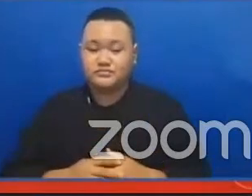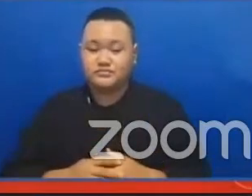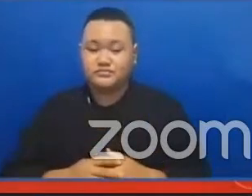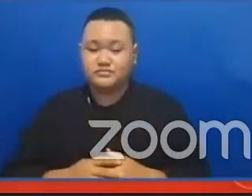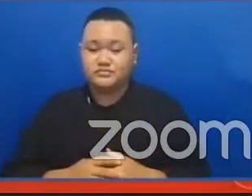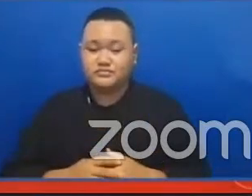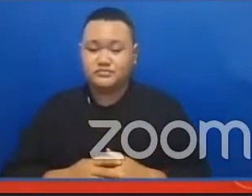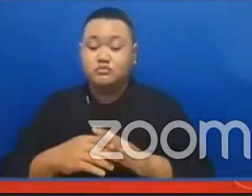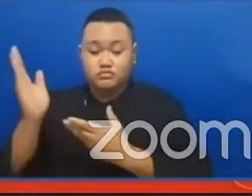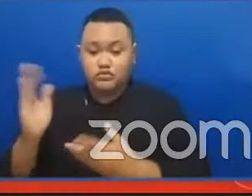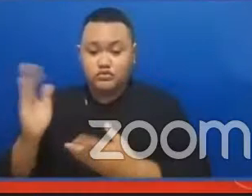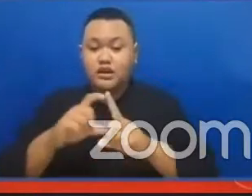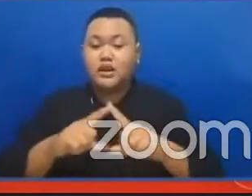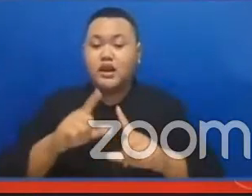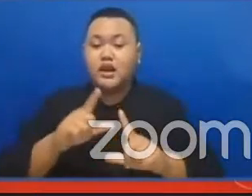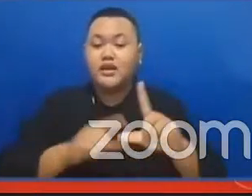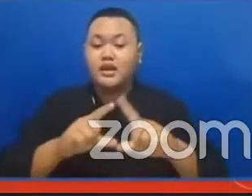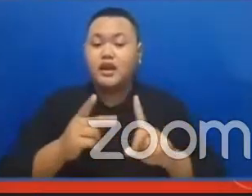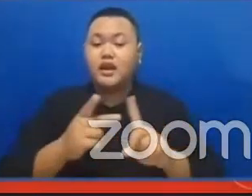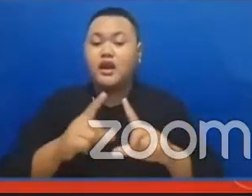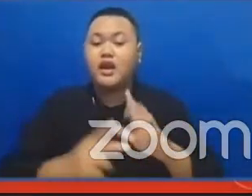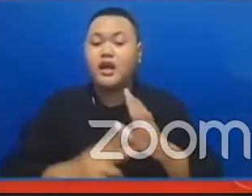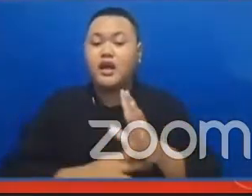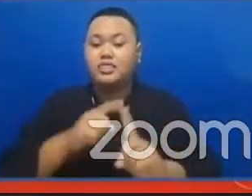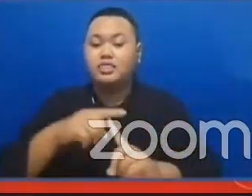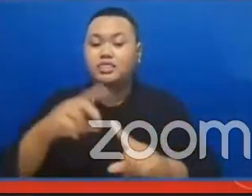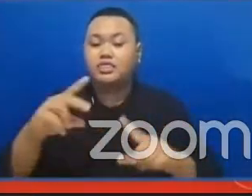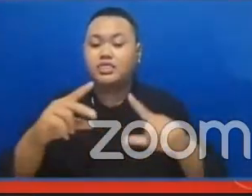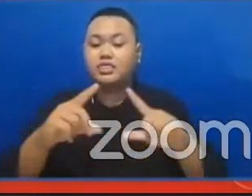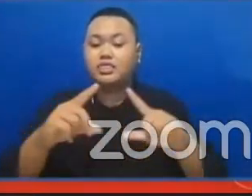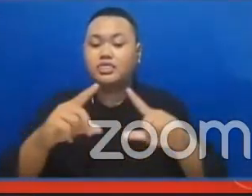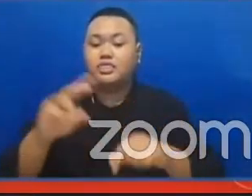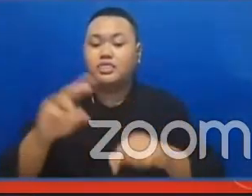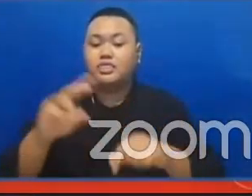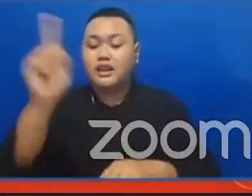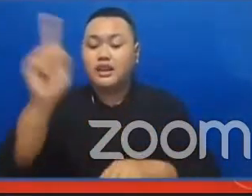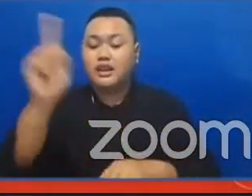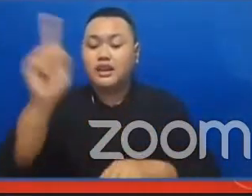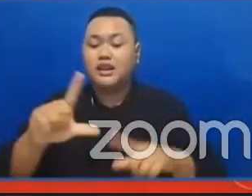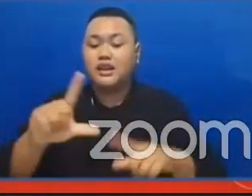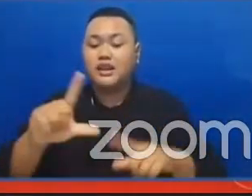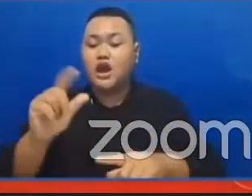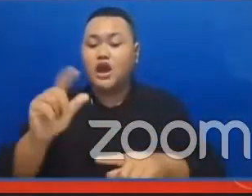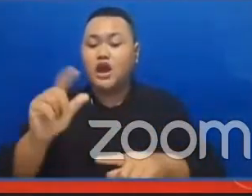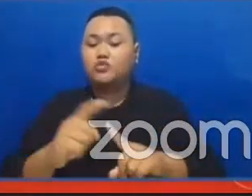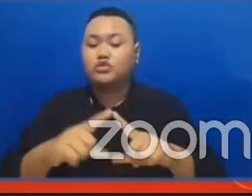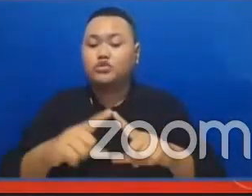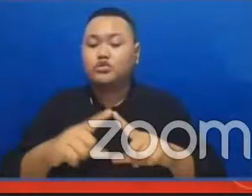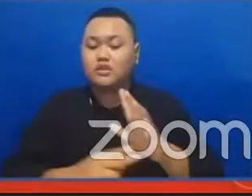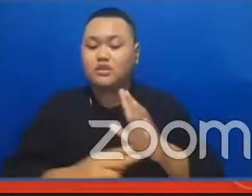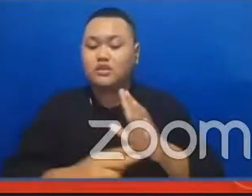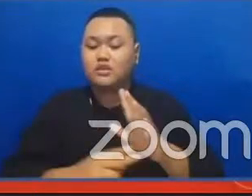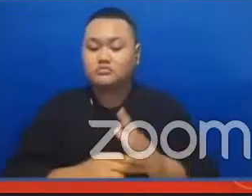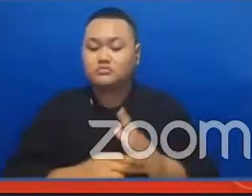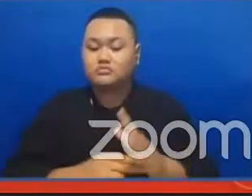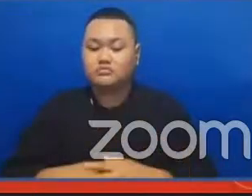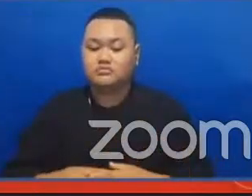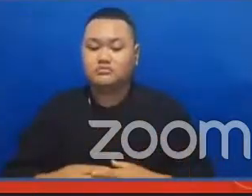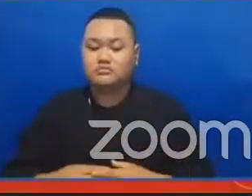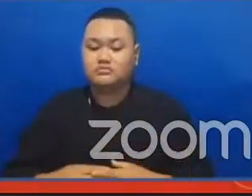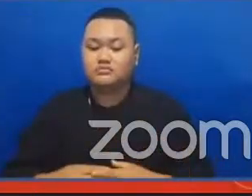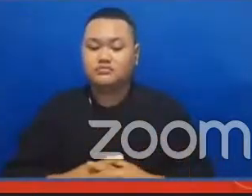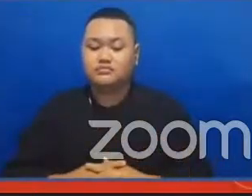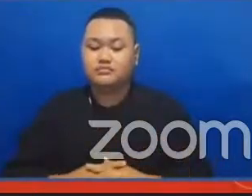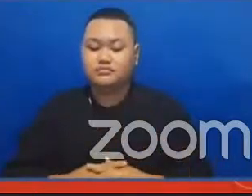larutan. Kemudian di sini ada keterangan Bapak Ibu. Ini saya skip ya, nanti bisa Bapak Ibu baca. Kemudian bisa kita komentar,